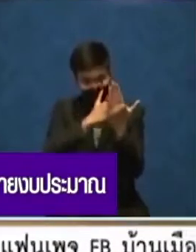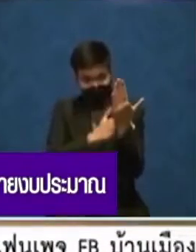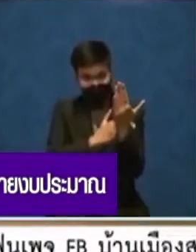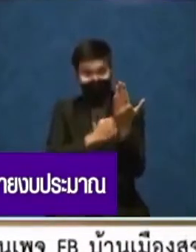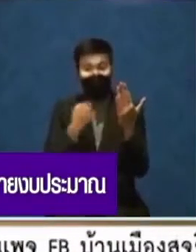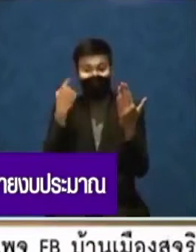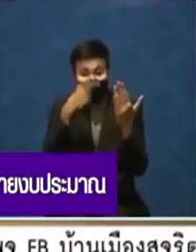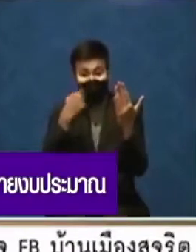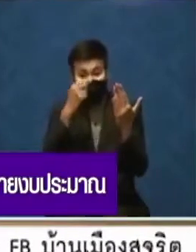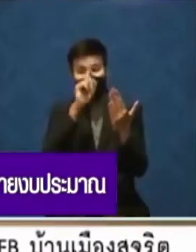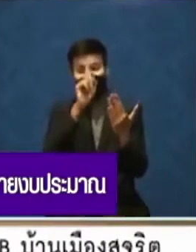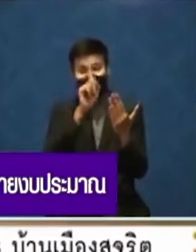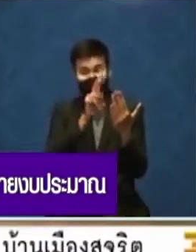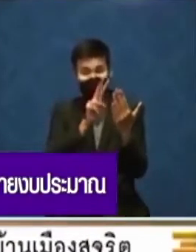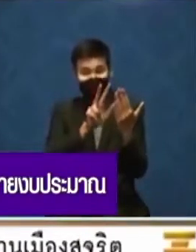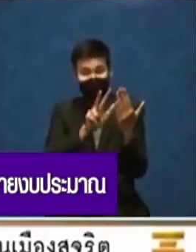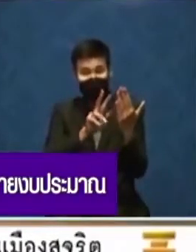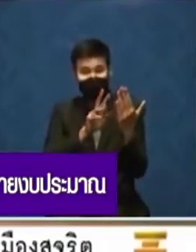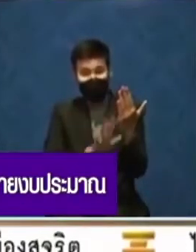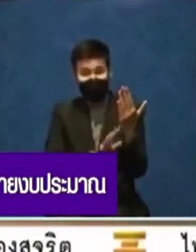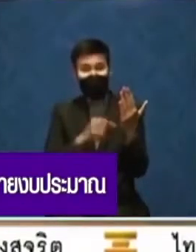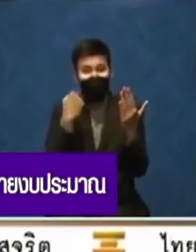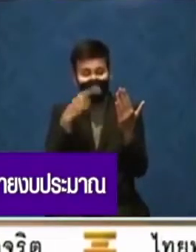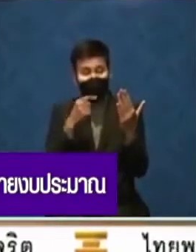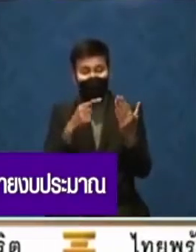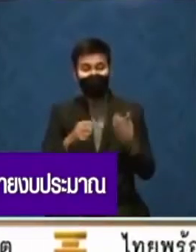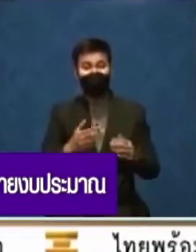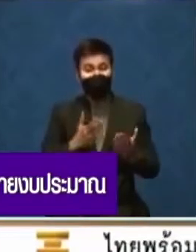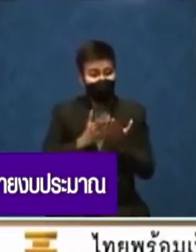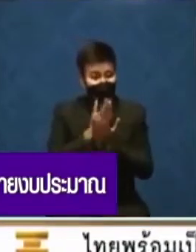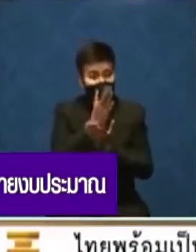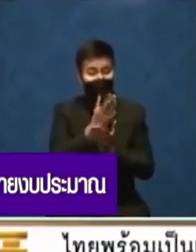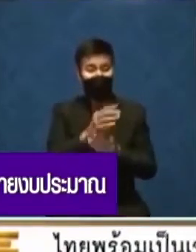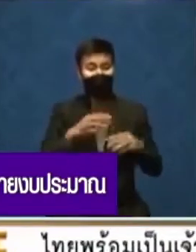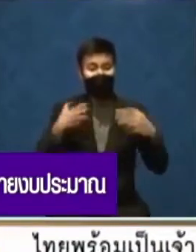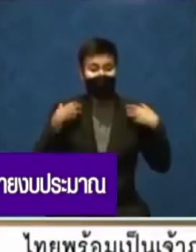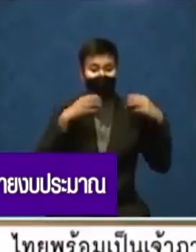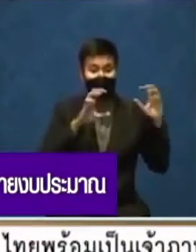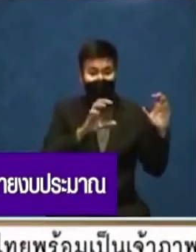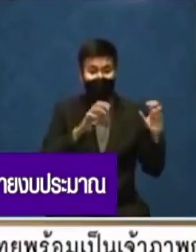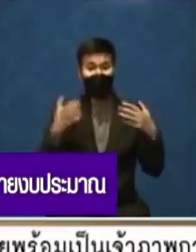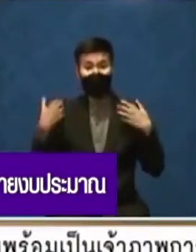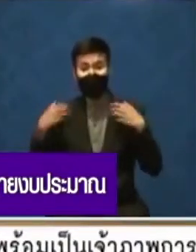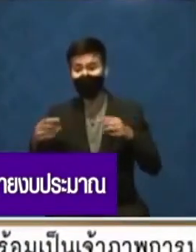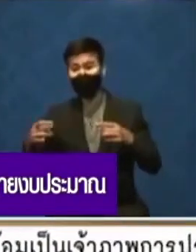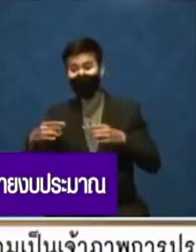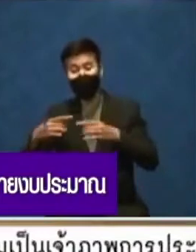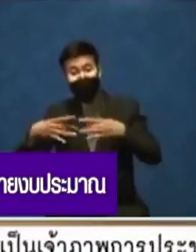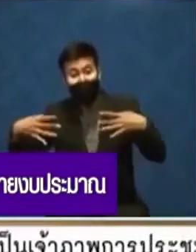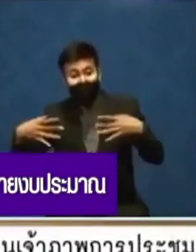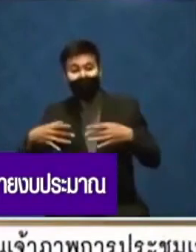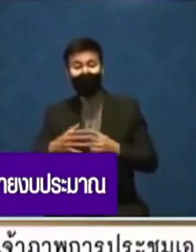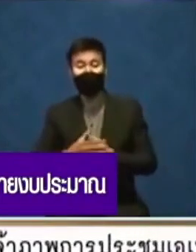นี้เป็นใครฝ่ายค้านฝ่ายรัฐบาลแล้วดูดีๆชื่อนี้โผล่มาแ